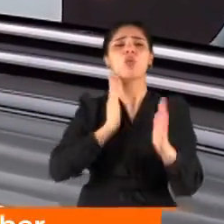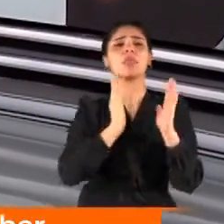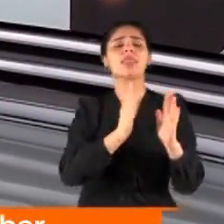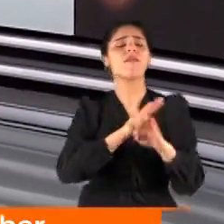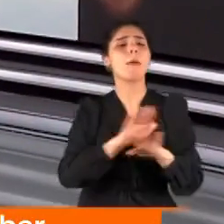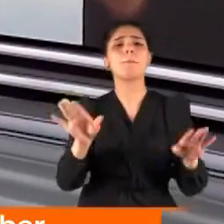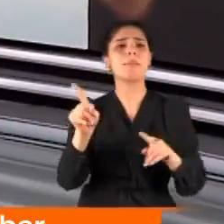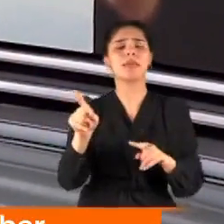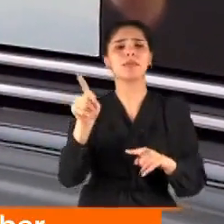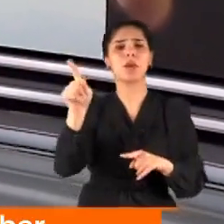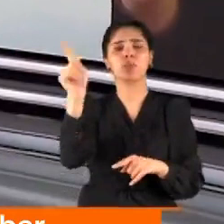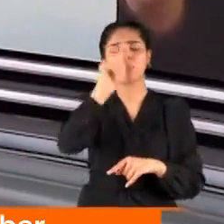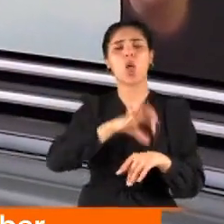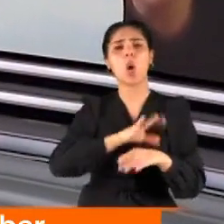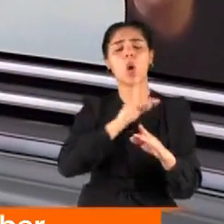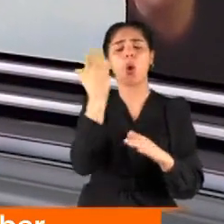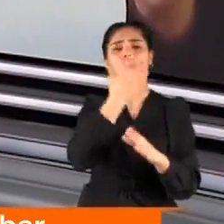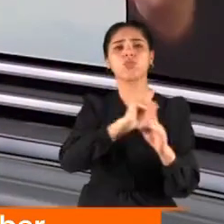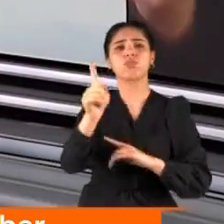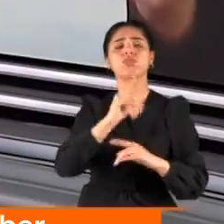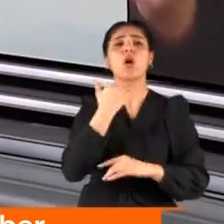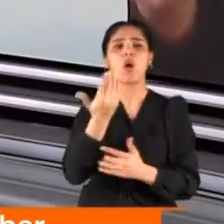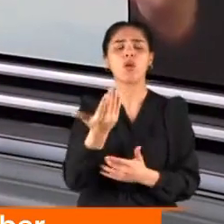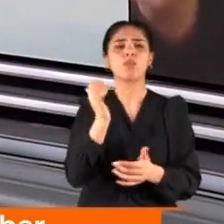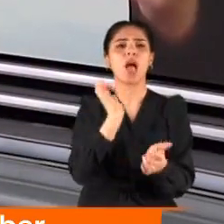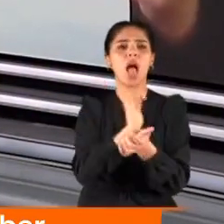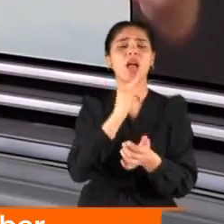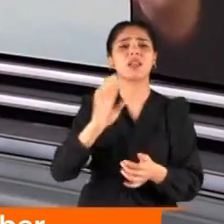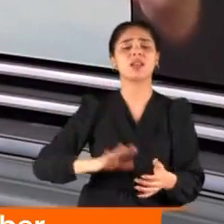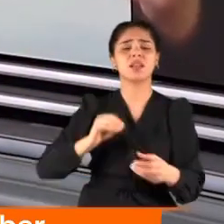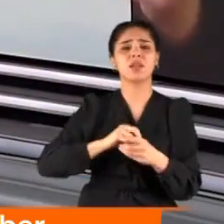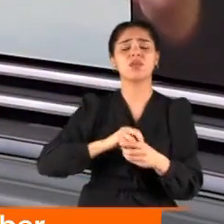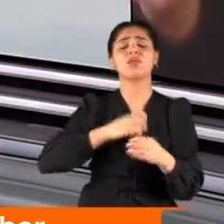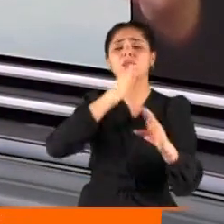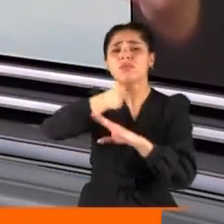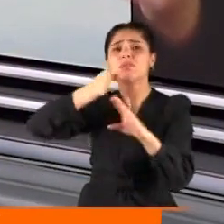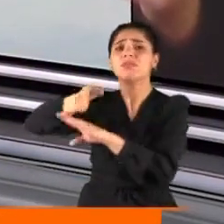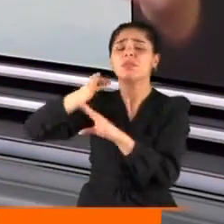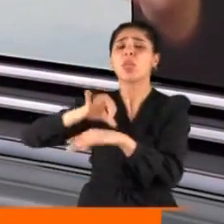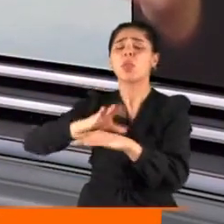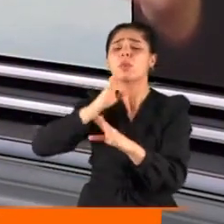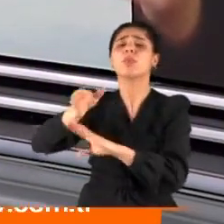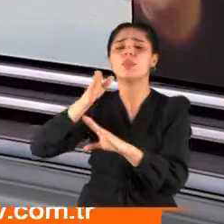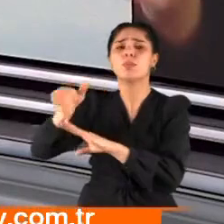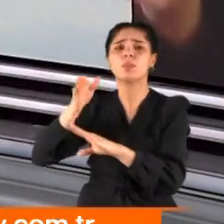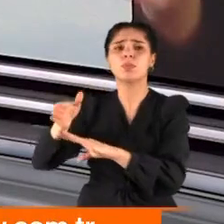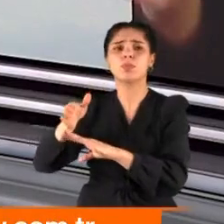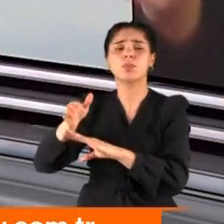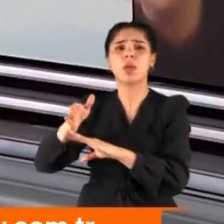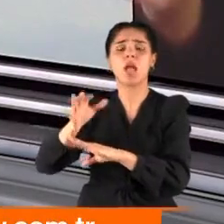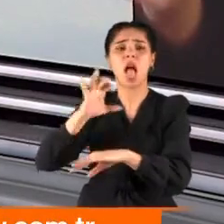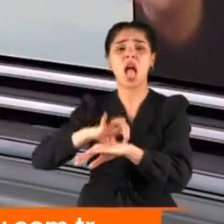Bu rahatsızlığı yüzünden okula gidemiyordu. Ailesi kızları için her yolu denemişti. Gitmedik doktor bırakmamışlardı.